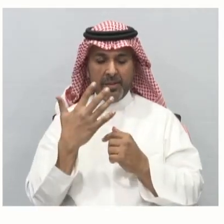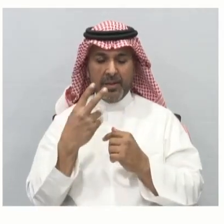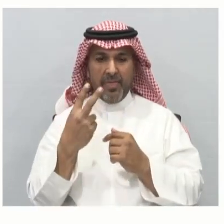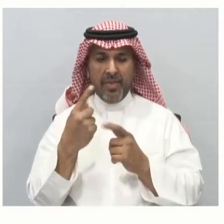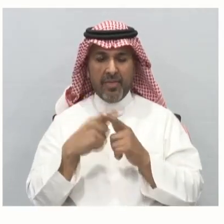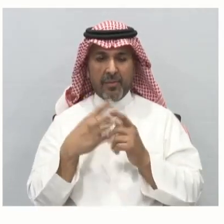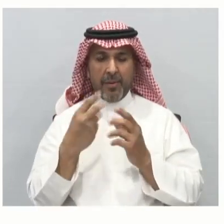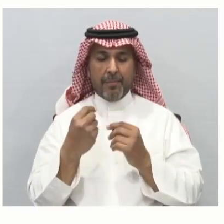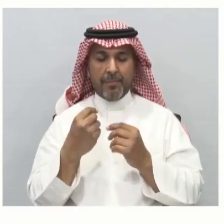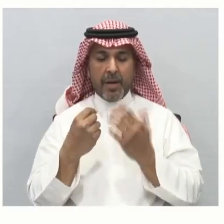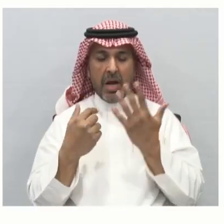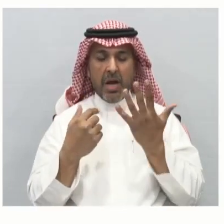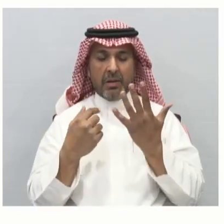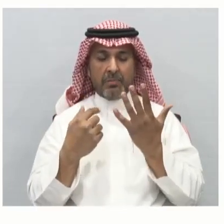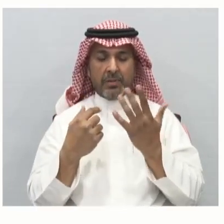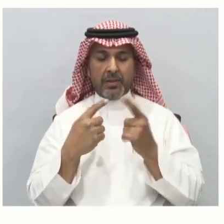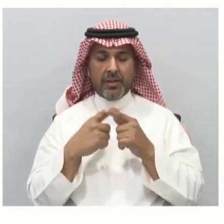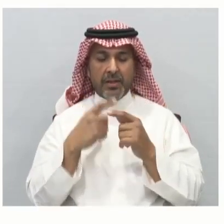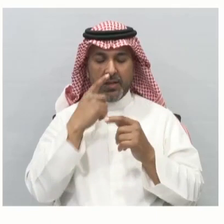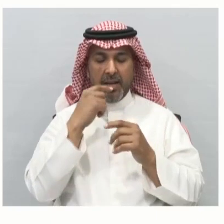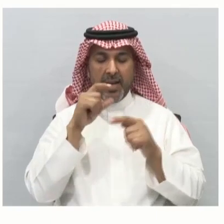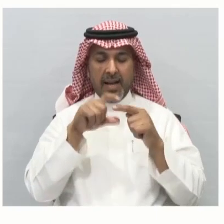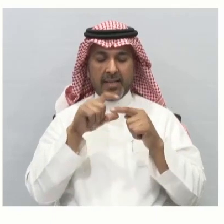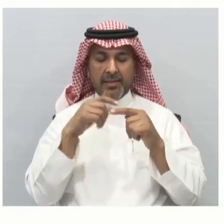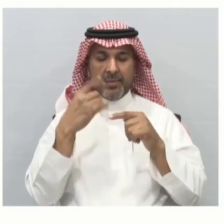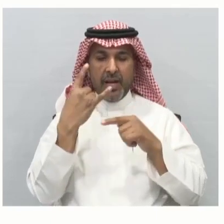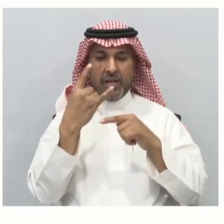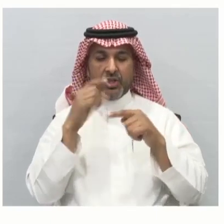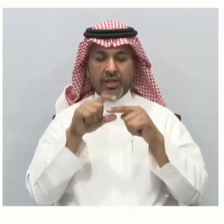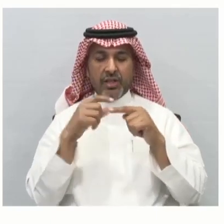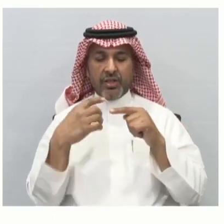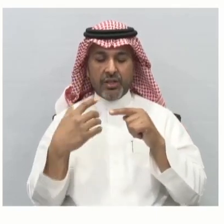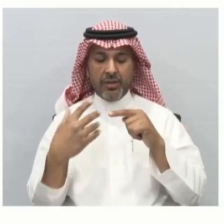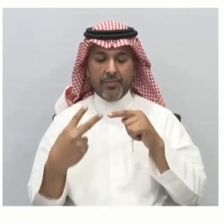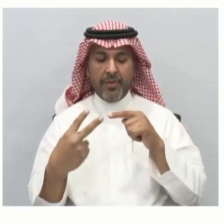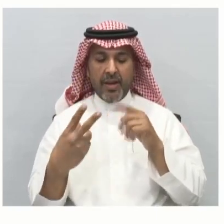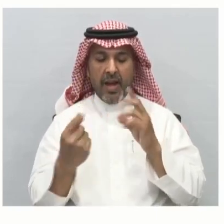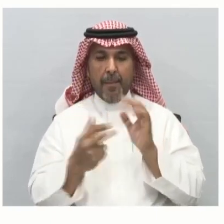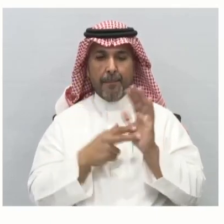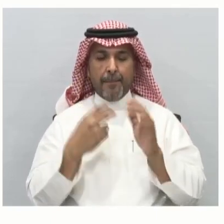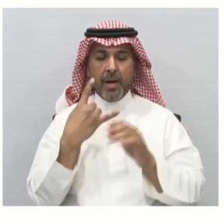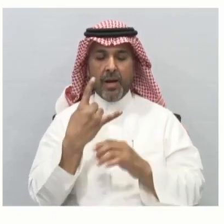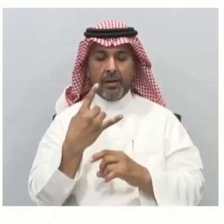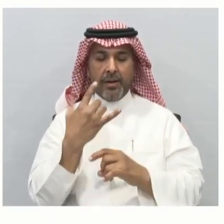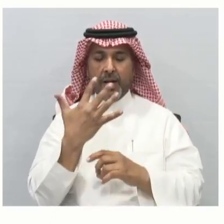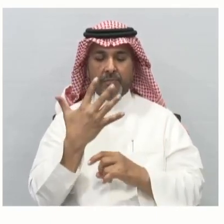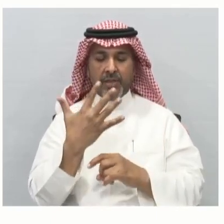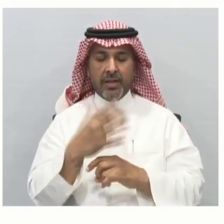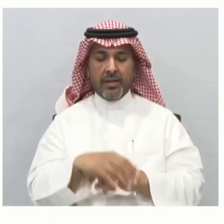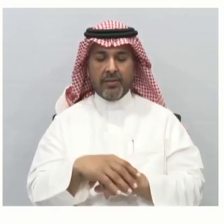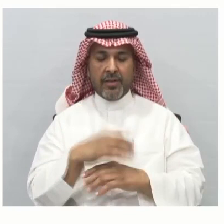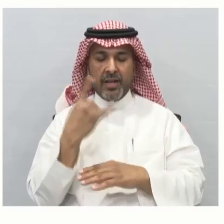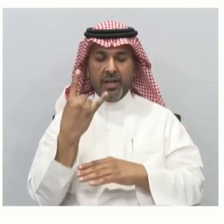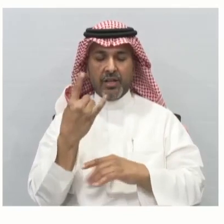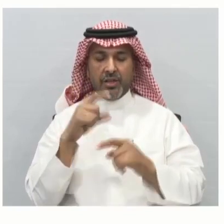احسنت بالقسمه قسمنا العشره تقسيم اثنان فاعطاني خمسه بنفس الطريقه